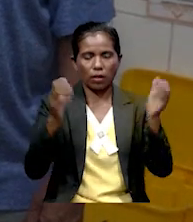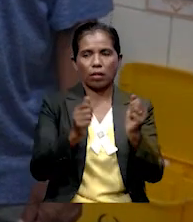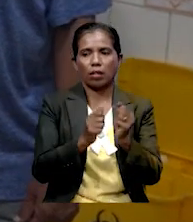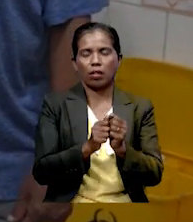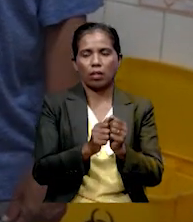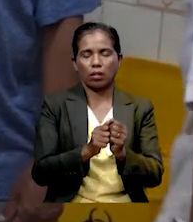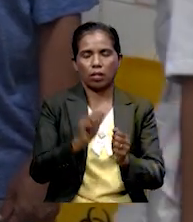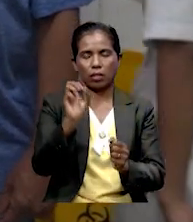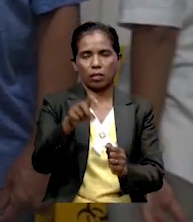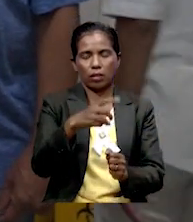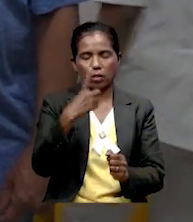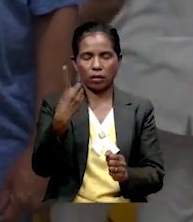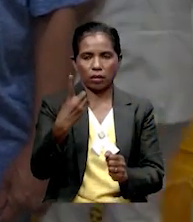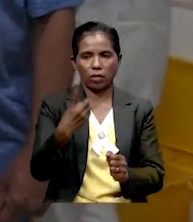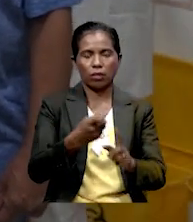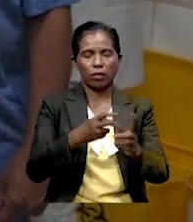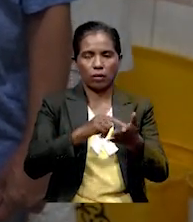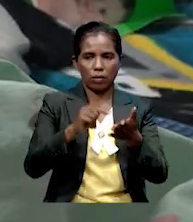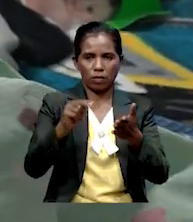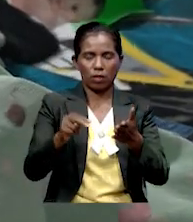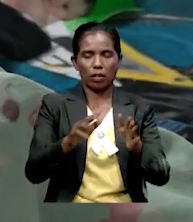hamutuk sanulu resing husi numru ne